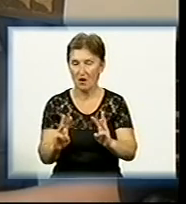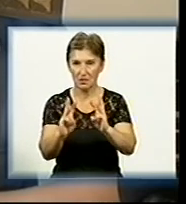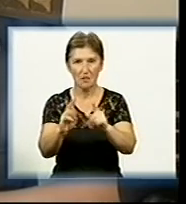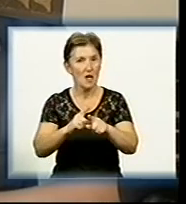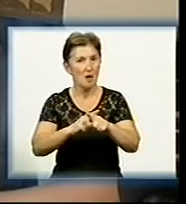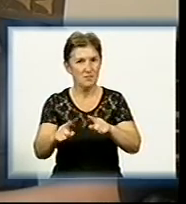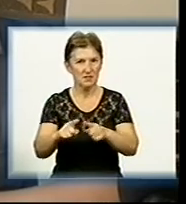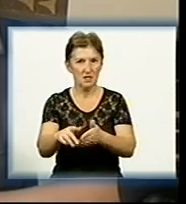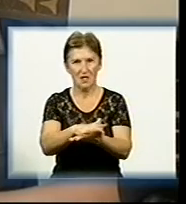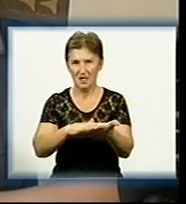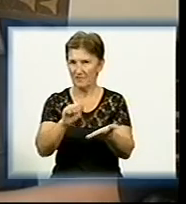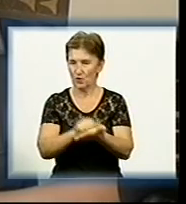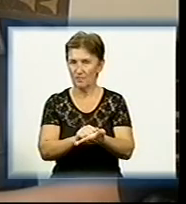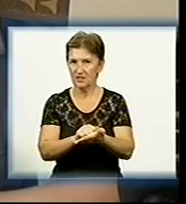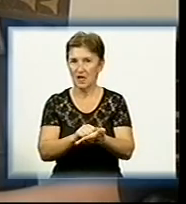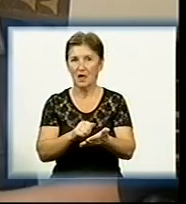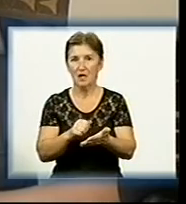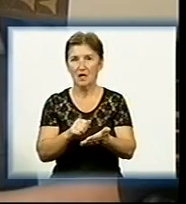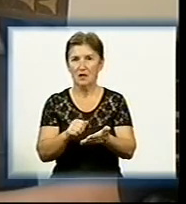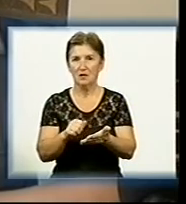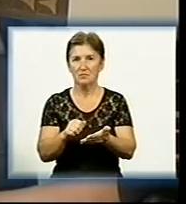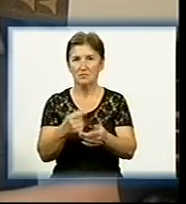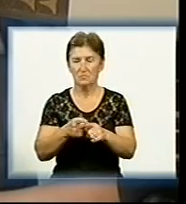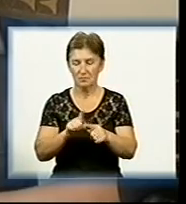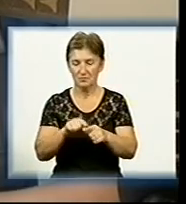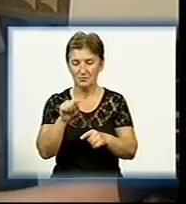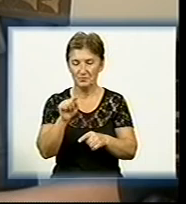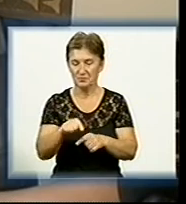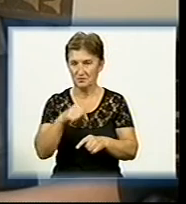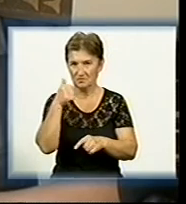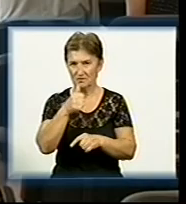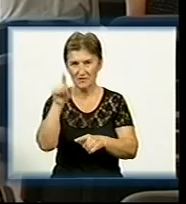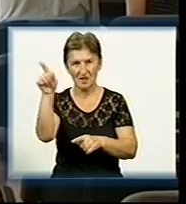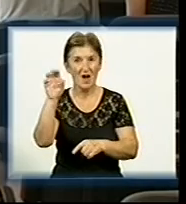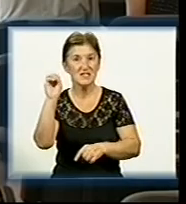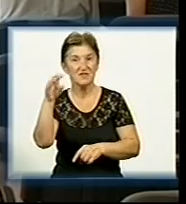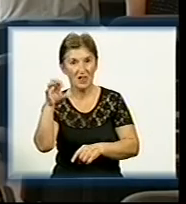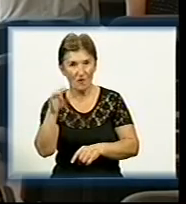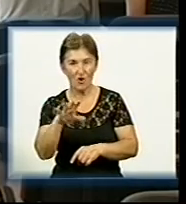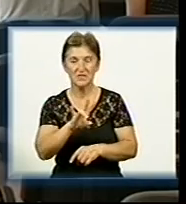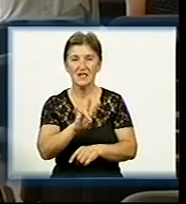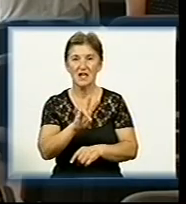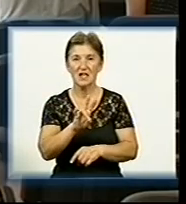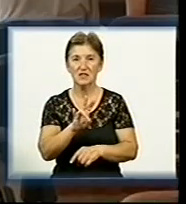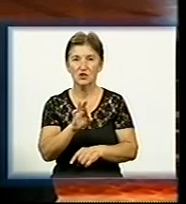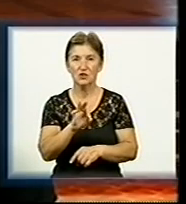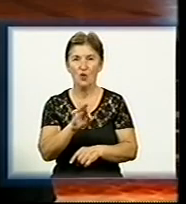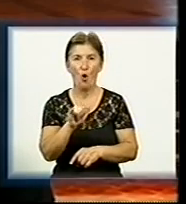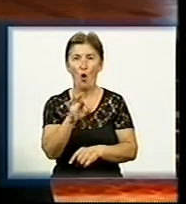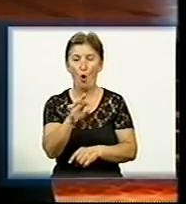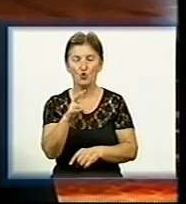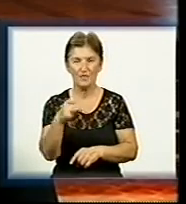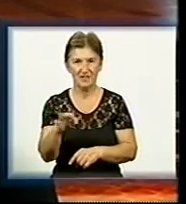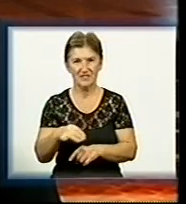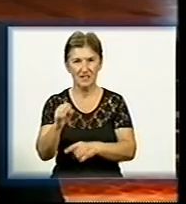швидко ліквідовувати їх. Цього року встановили відеоспостереження Світловодський і Онуфріївський лісгосп.